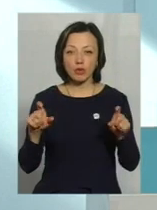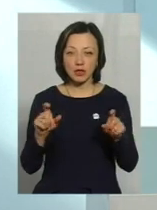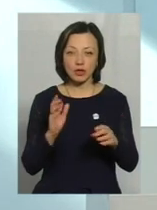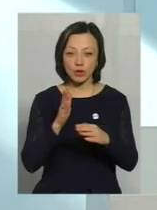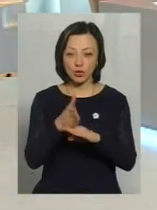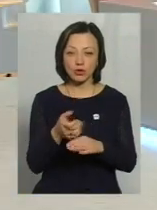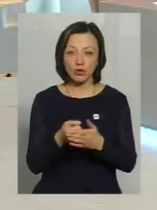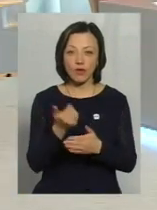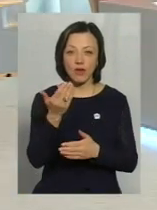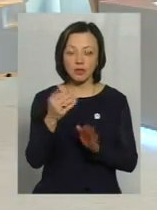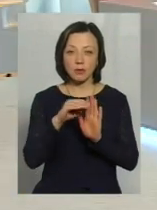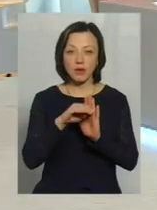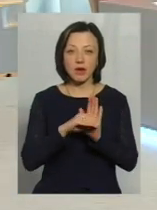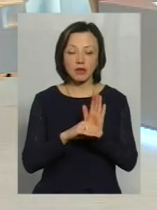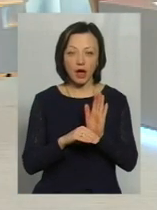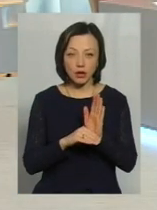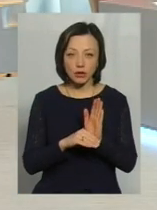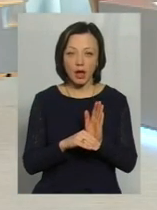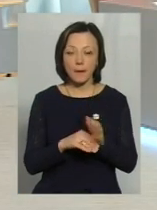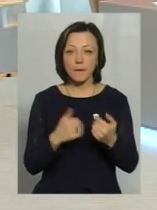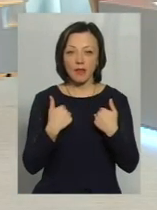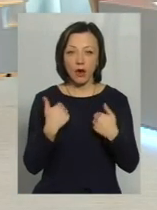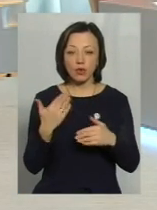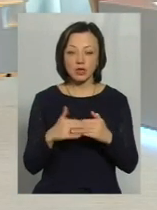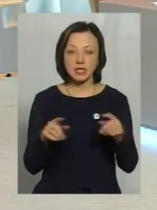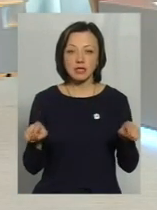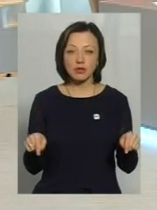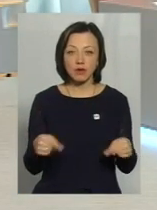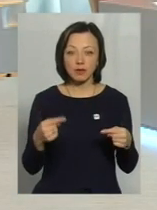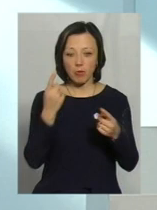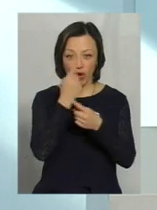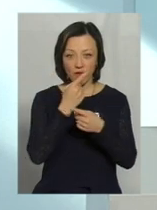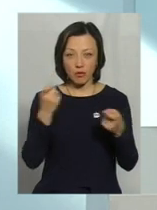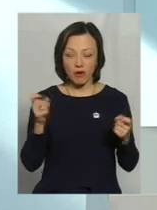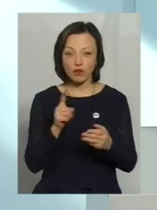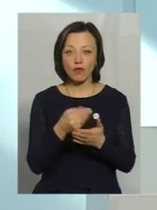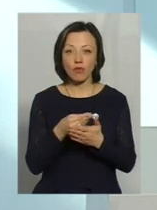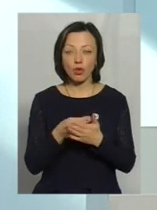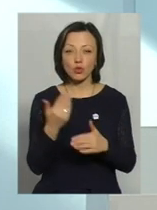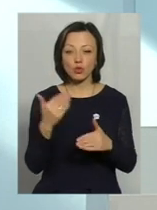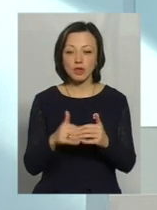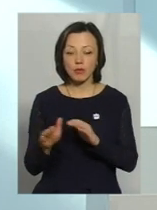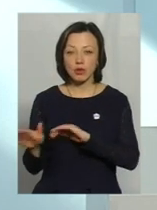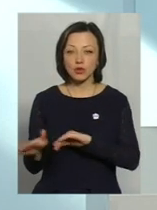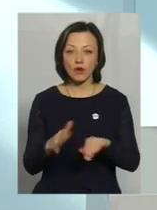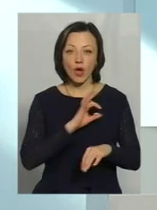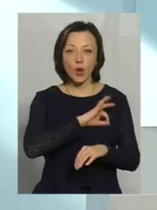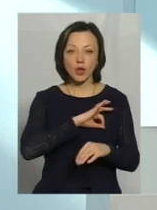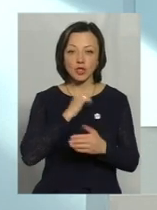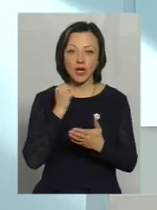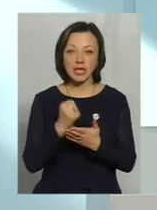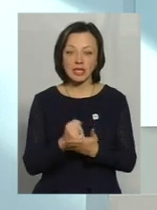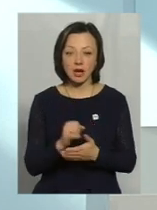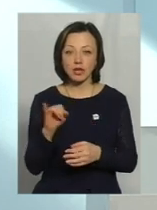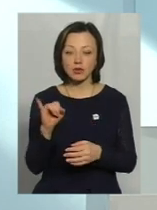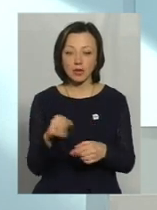на передачу, мене вже засновники проінформували, що фонд вже пройшов юридичну реєстрацію, і